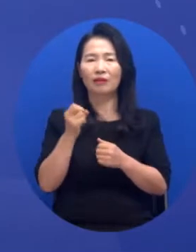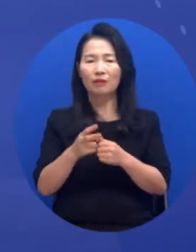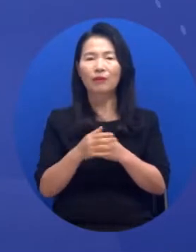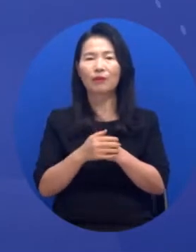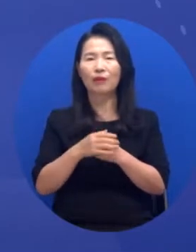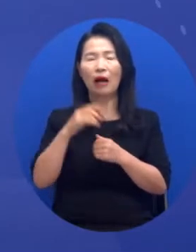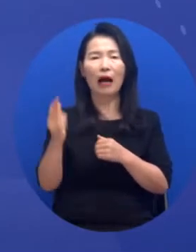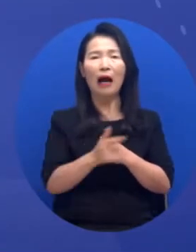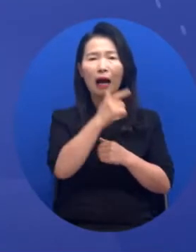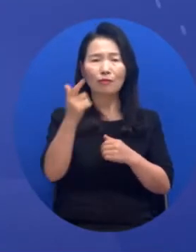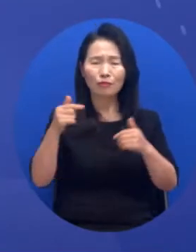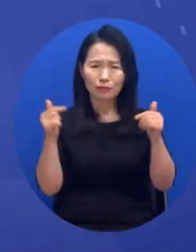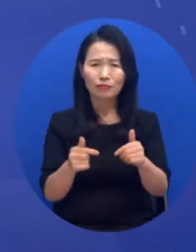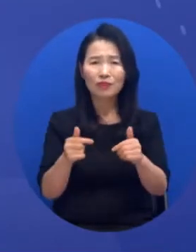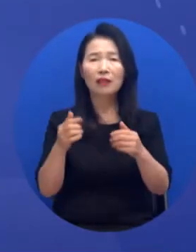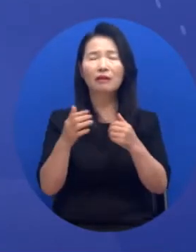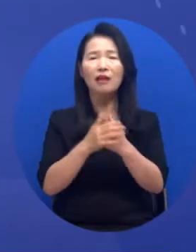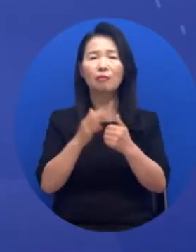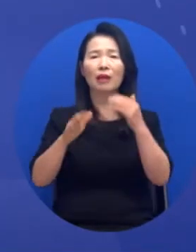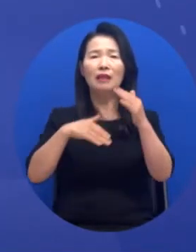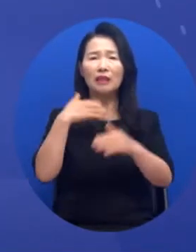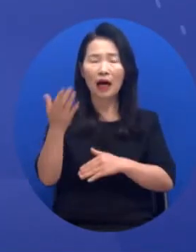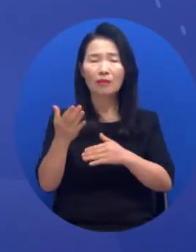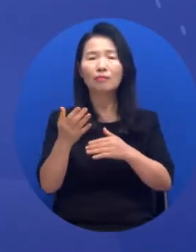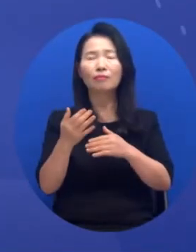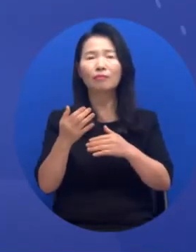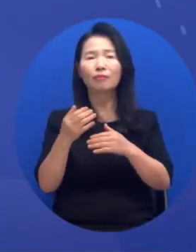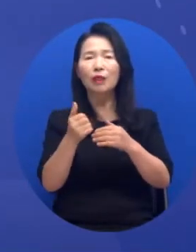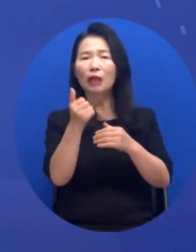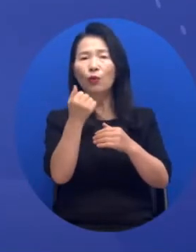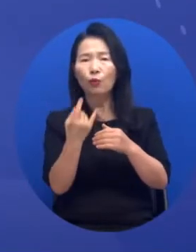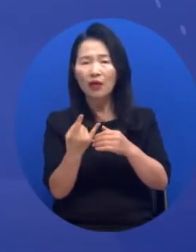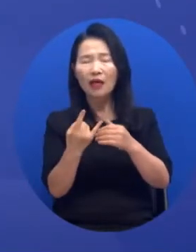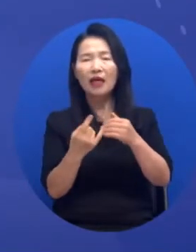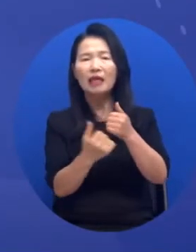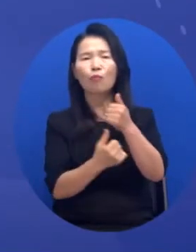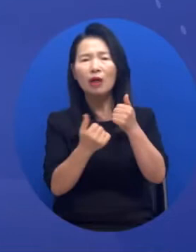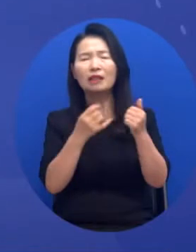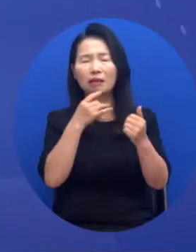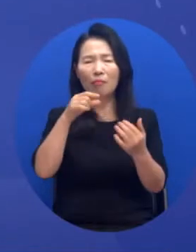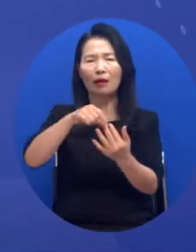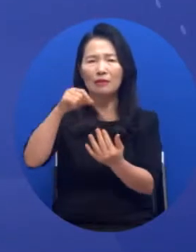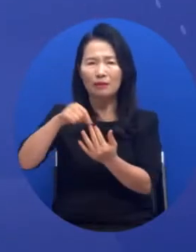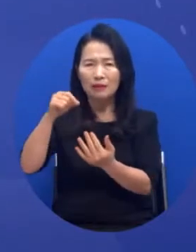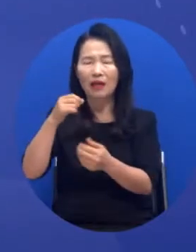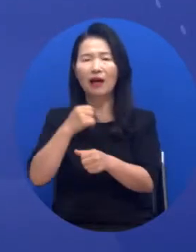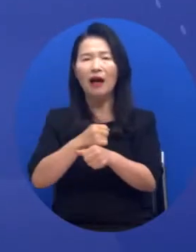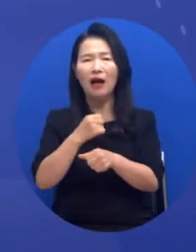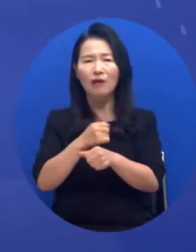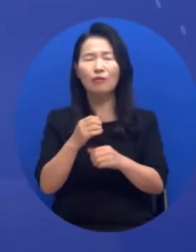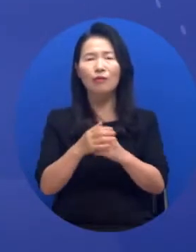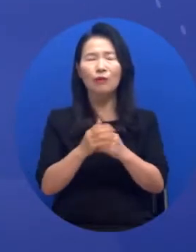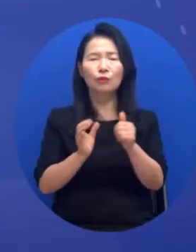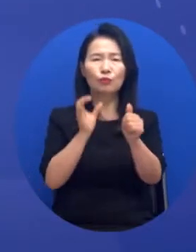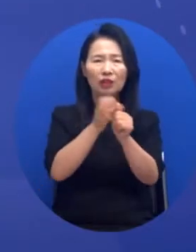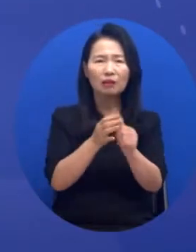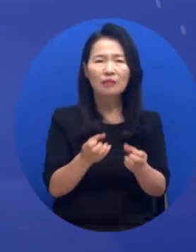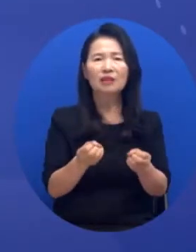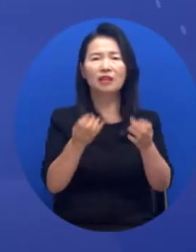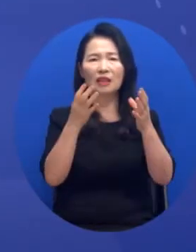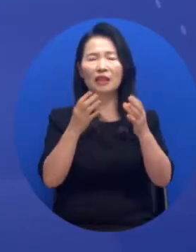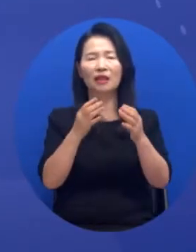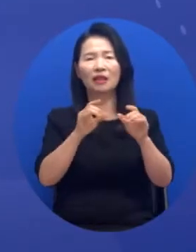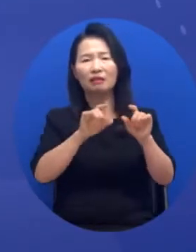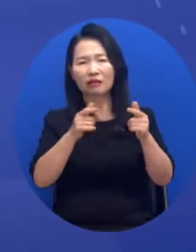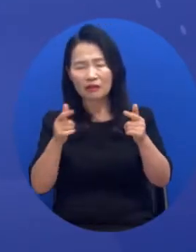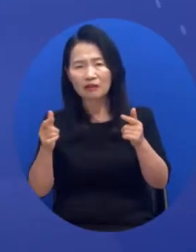줄이면서 다음에 길이 끌어 가이 뭐 철 추 선출 만 진행을 했는데 선거와 이취임식 의전 인사 등의 너무 시간을